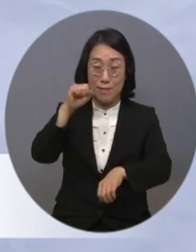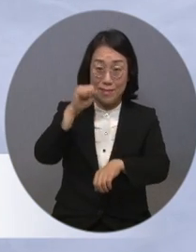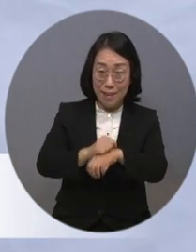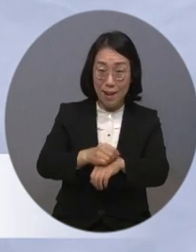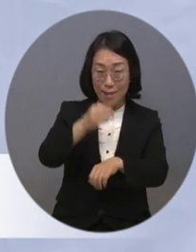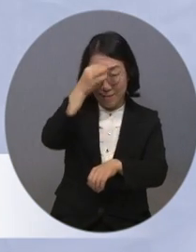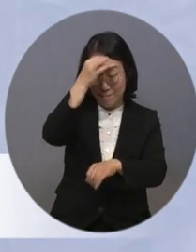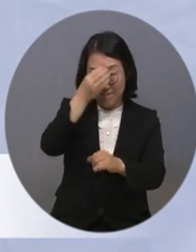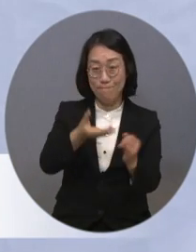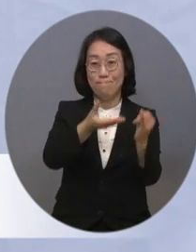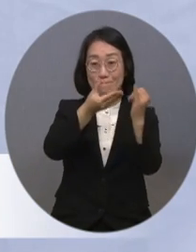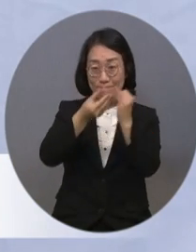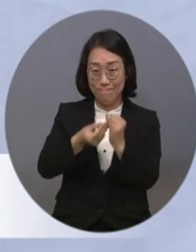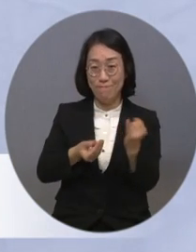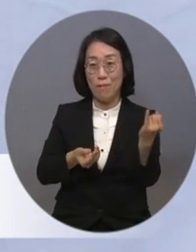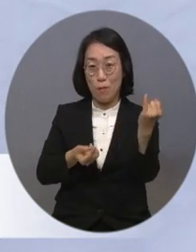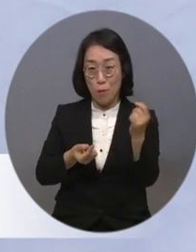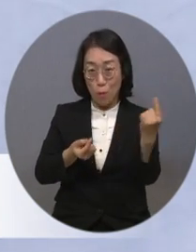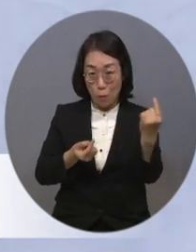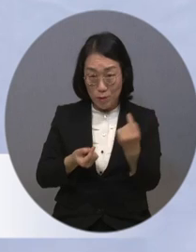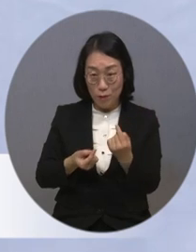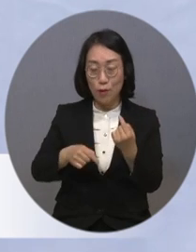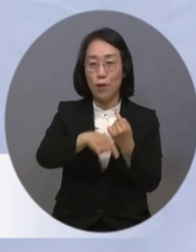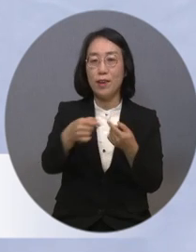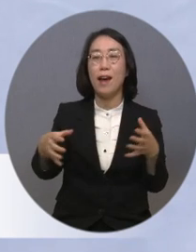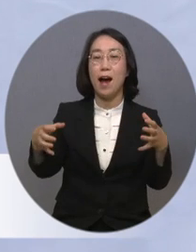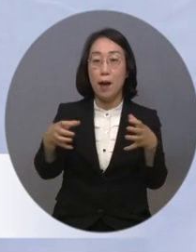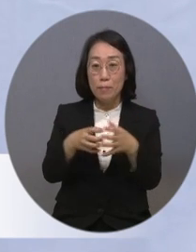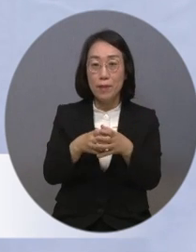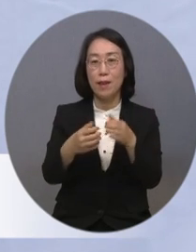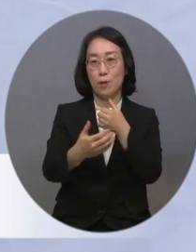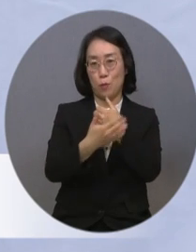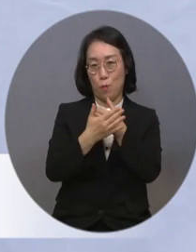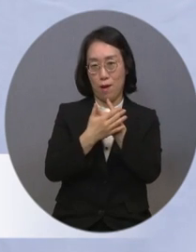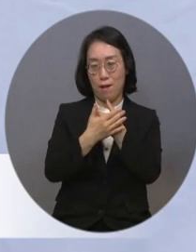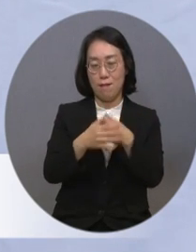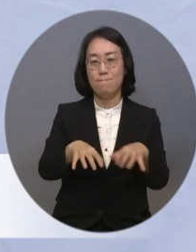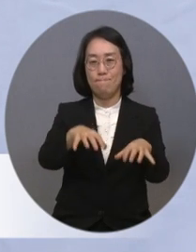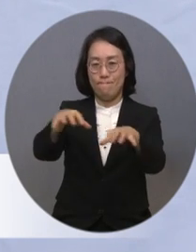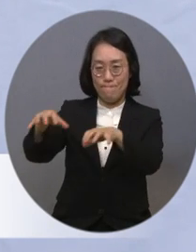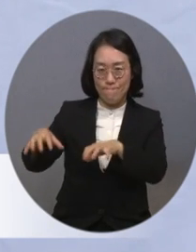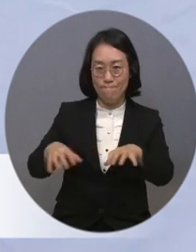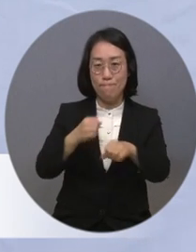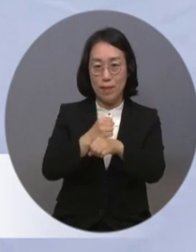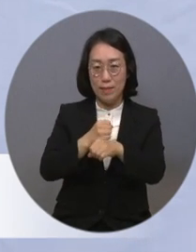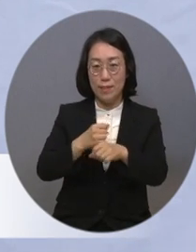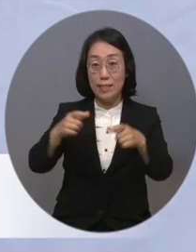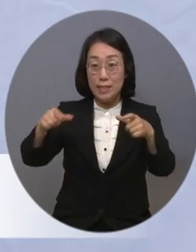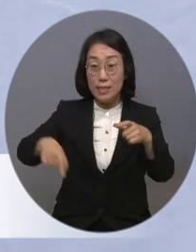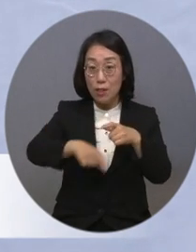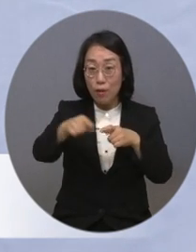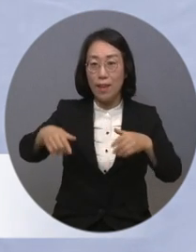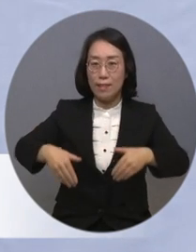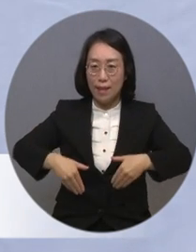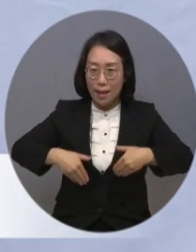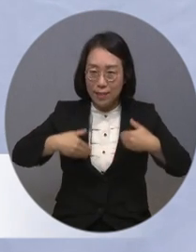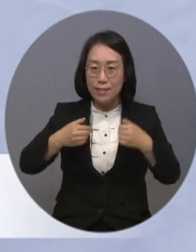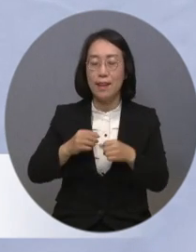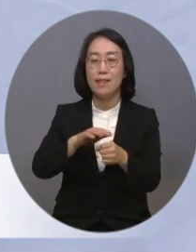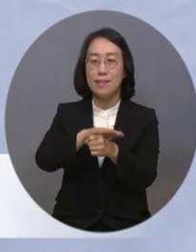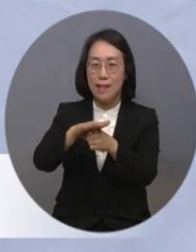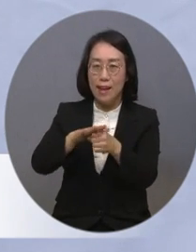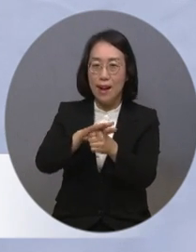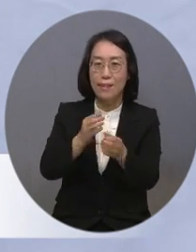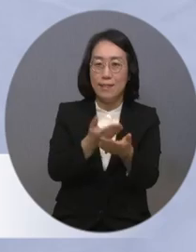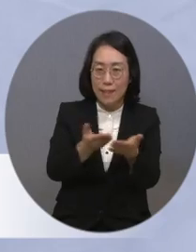오셔가지고 이런 행사를 우리 군장대학교가 한다에 대해서 우리 군산 지역의 따뜻함, 그런 사랑을